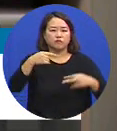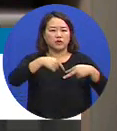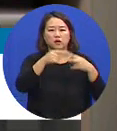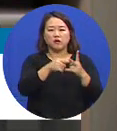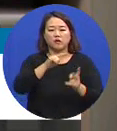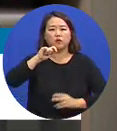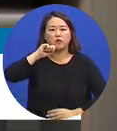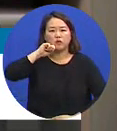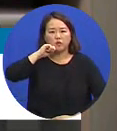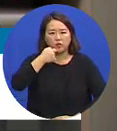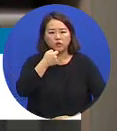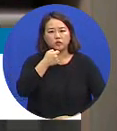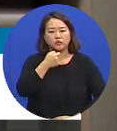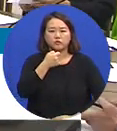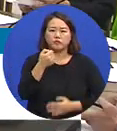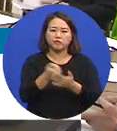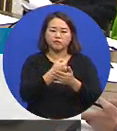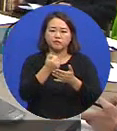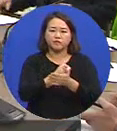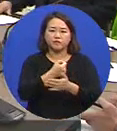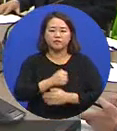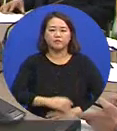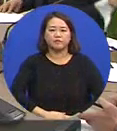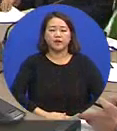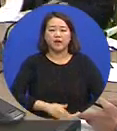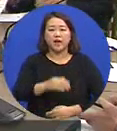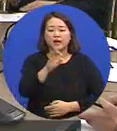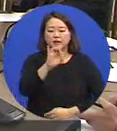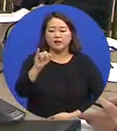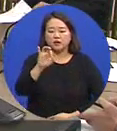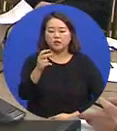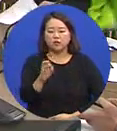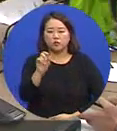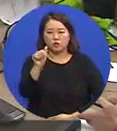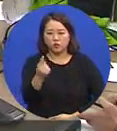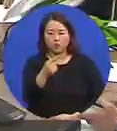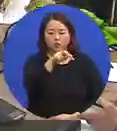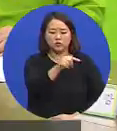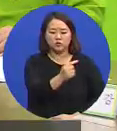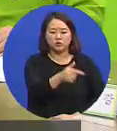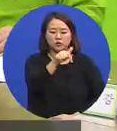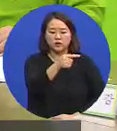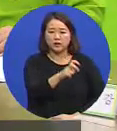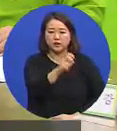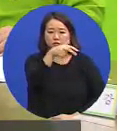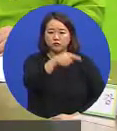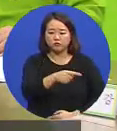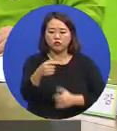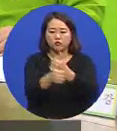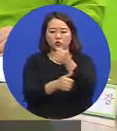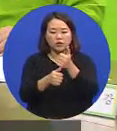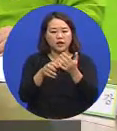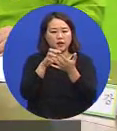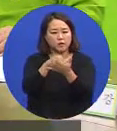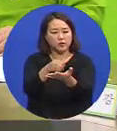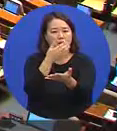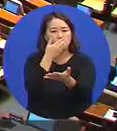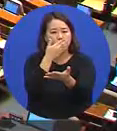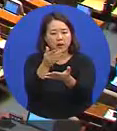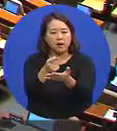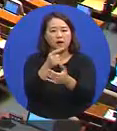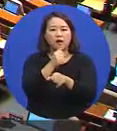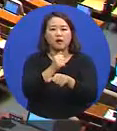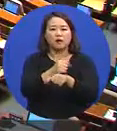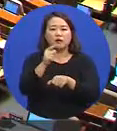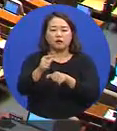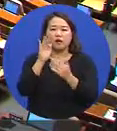없고 유감스럽습니다. 이용호, 손금주 의원의 민주당 입당 여부는 향후 민주평화당과의 관계나